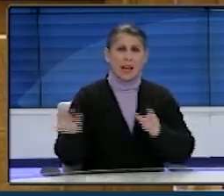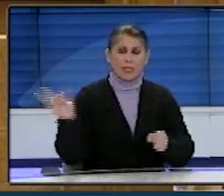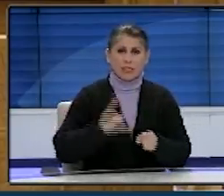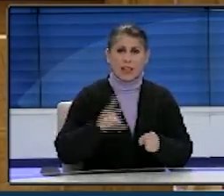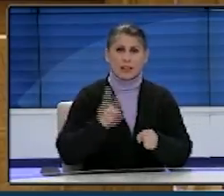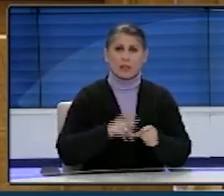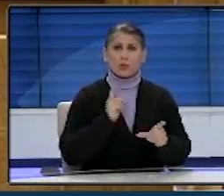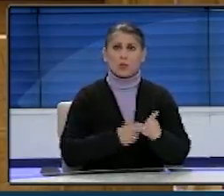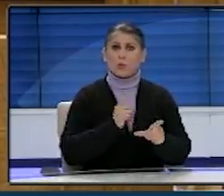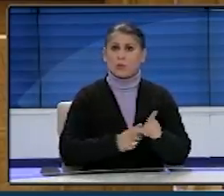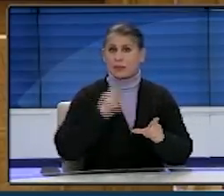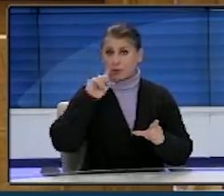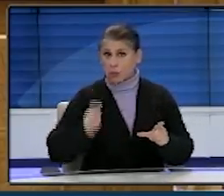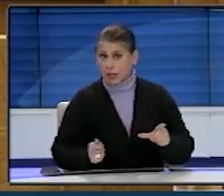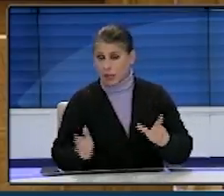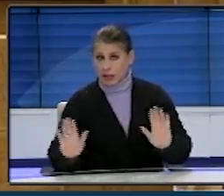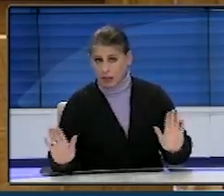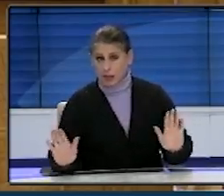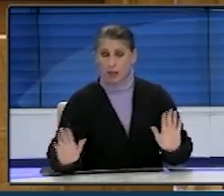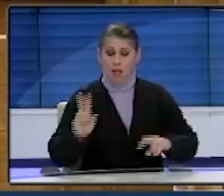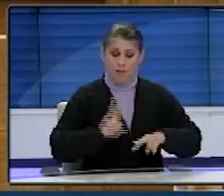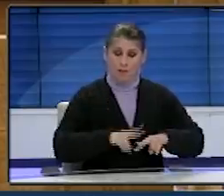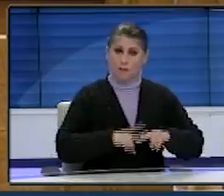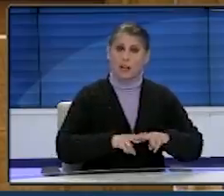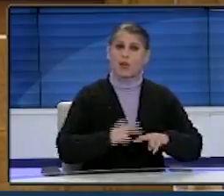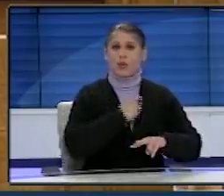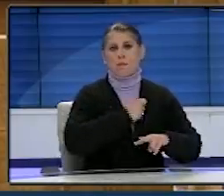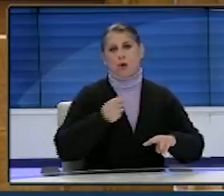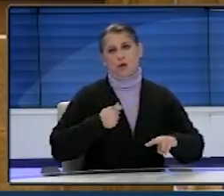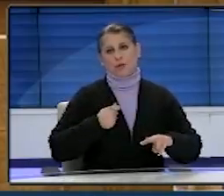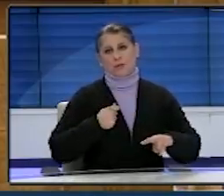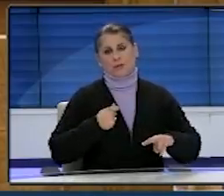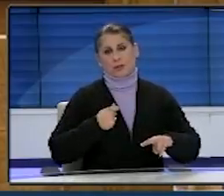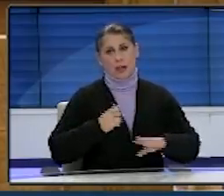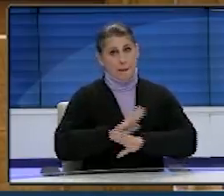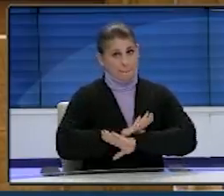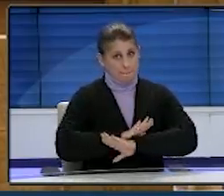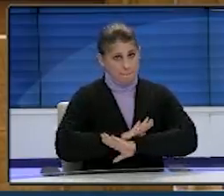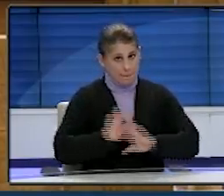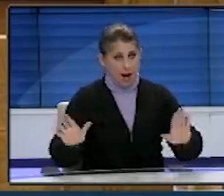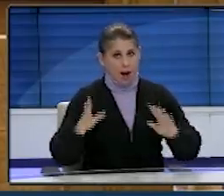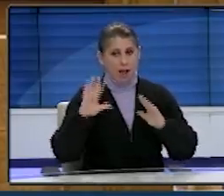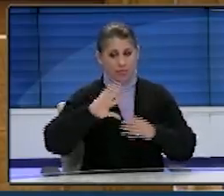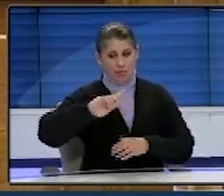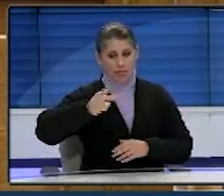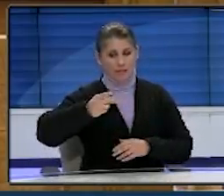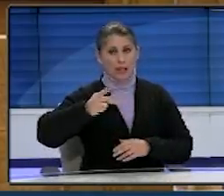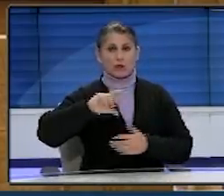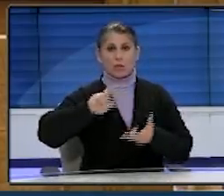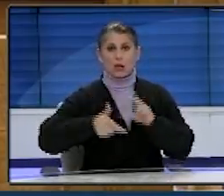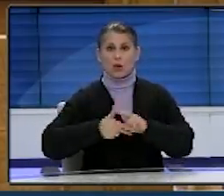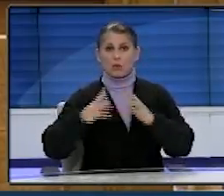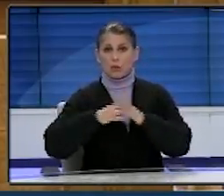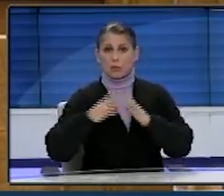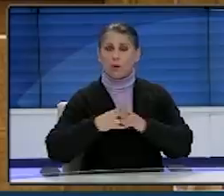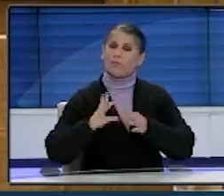θανάτους κομμουνιστών της Ουκρανίας, Εβραίων και Πολωνών. Μετά το τέλος του Δευτέρου Παγκοσμίου Πολέμου συνέχισαν